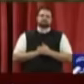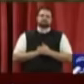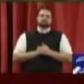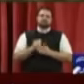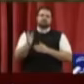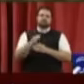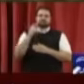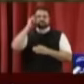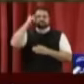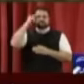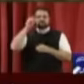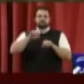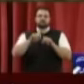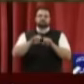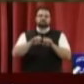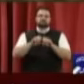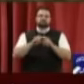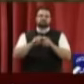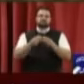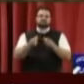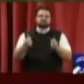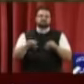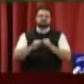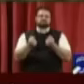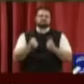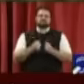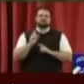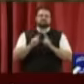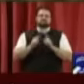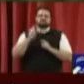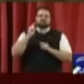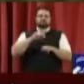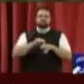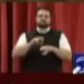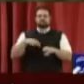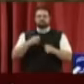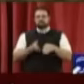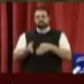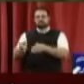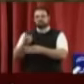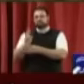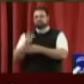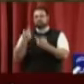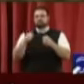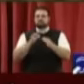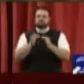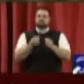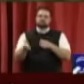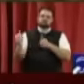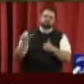ea spune că peștele la cap sunt pute. Dacă ăla au luat o pică e greșit, toată organizația îți duce la val. Uitați-vă singur în jur, la tot sistemul.